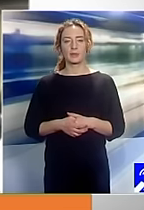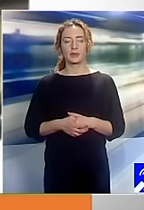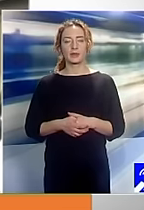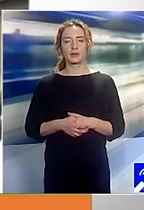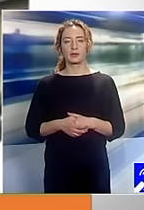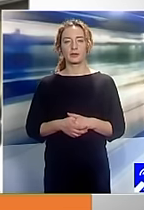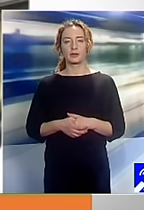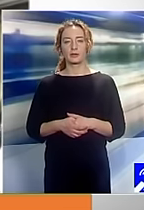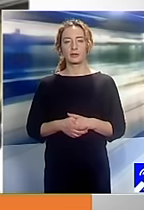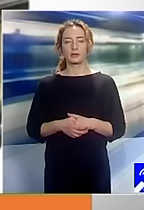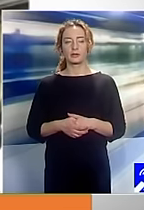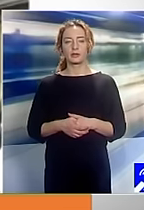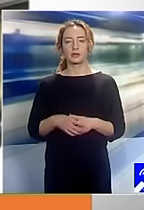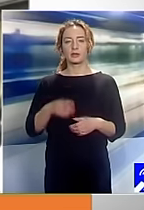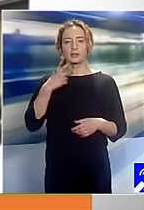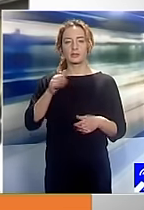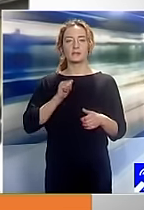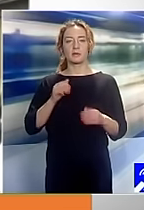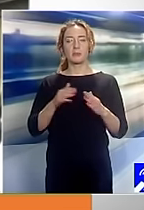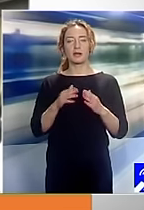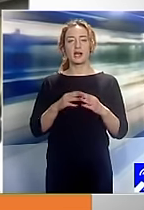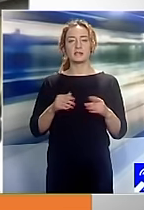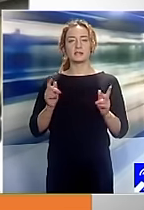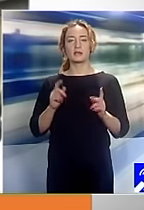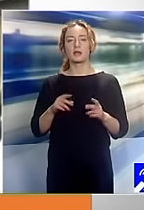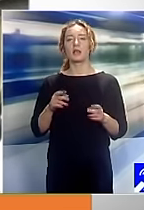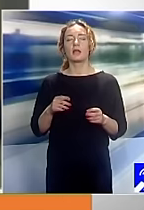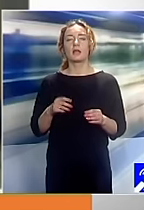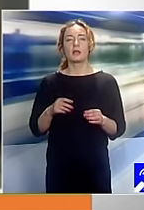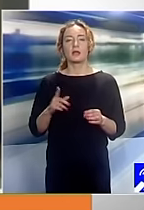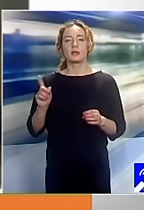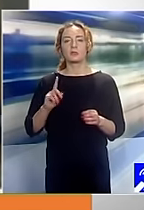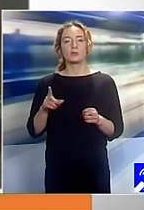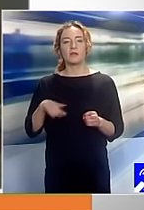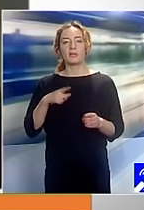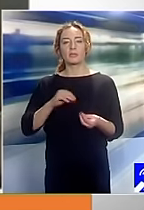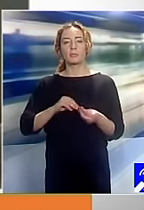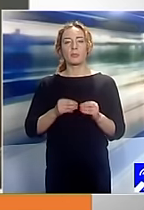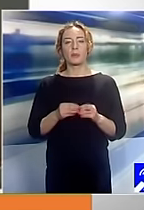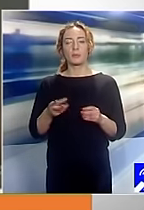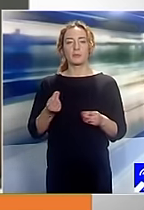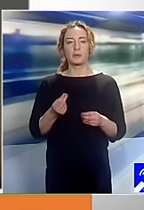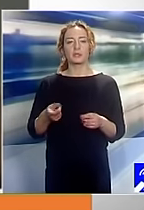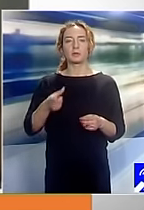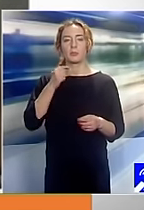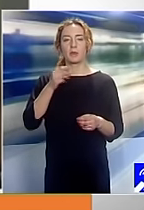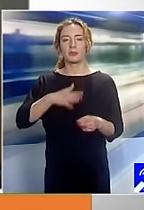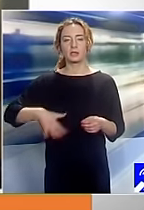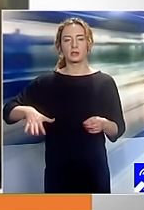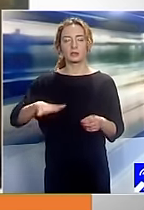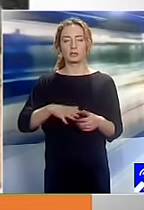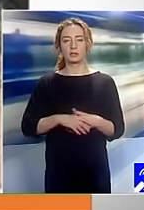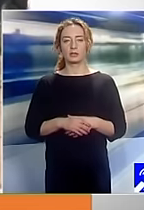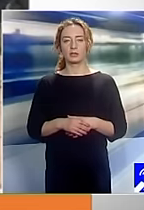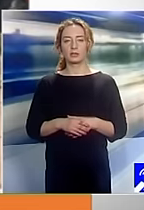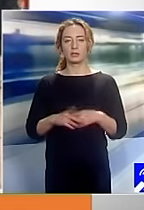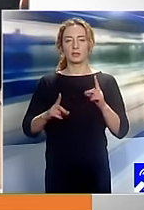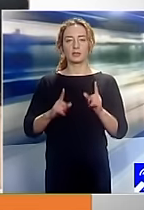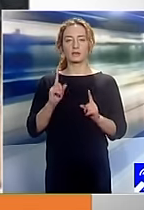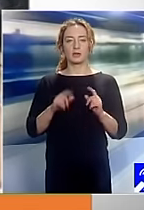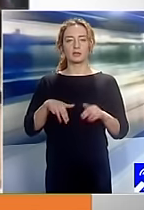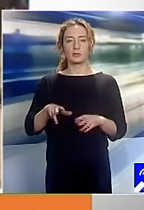la domiciliu, de asemenea, sursa de infecție nu va veni în contact decât extrem de dificil cu un receptiv. dacă ne ducem și